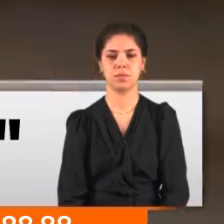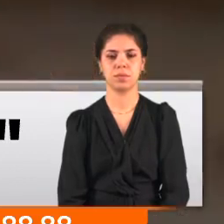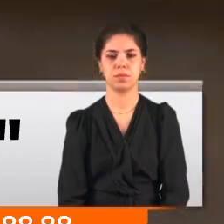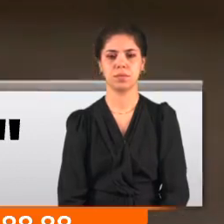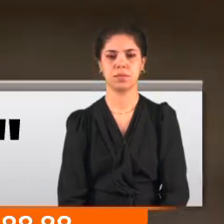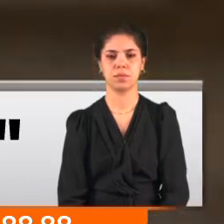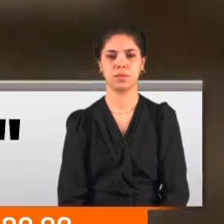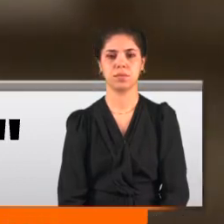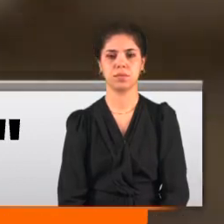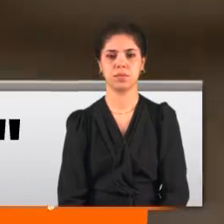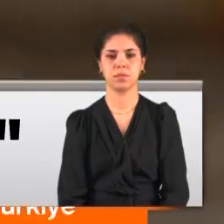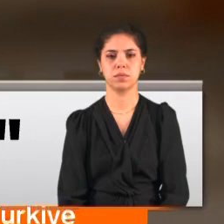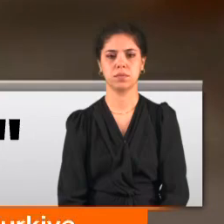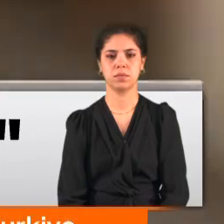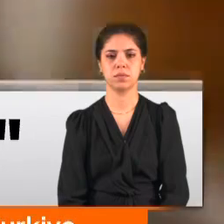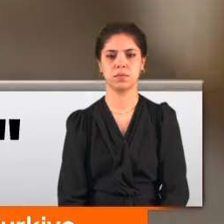çalıştık.